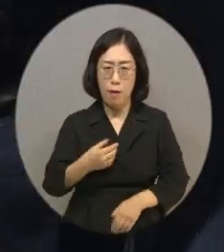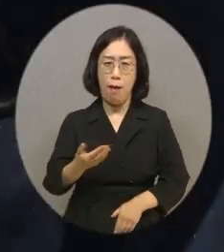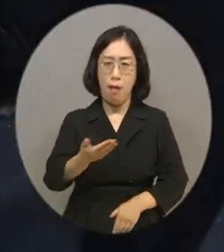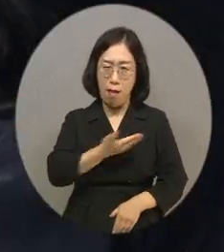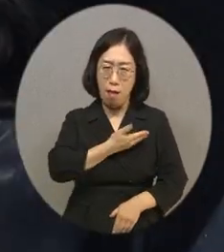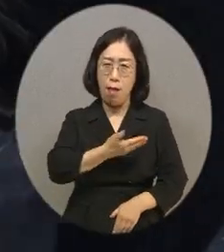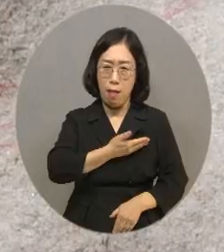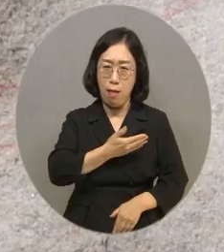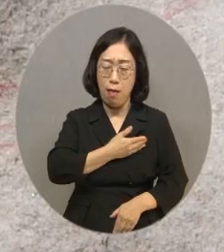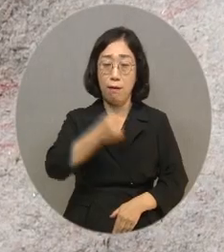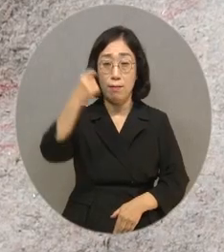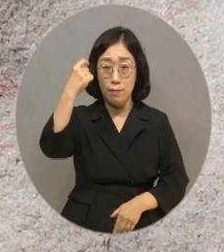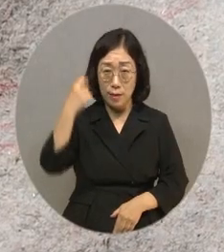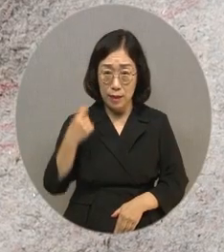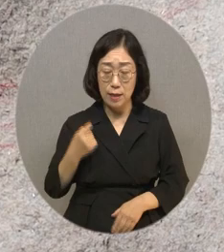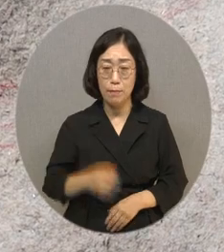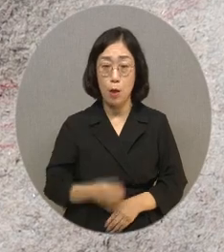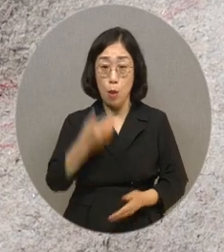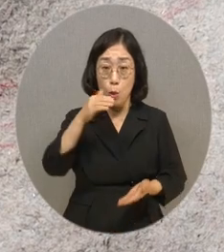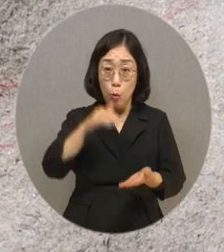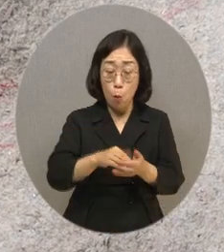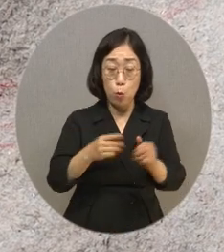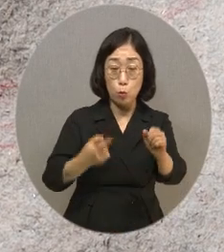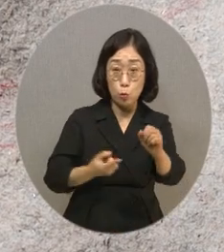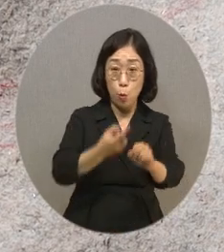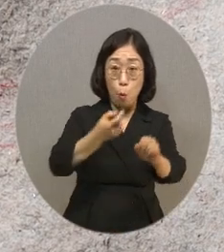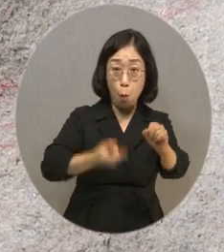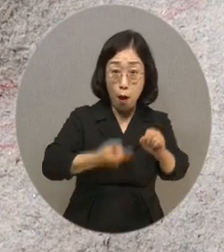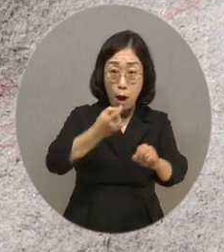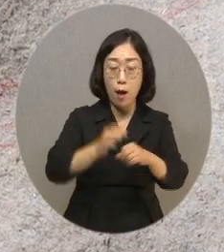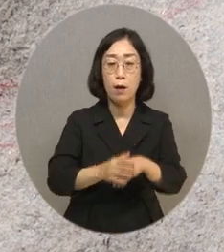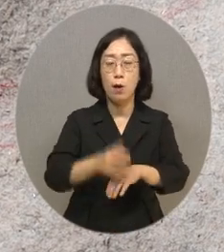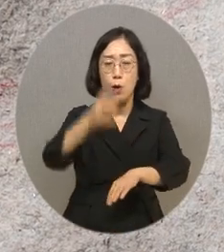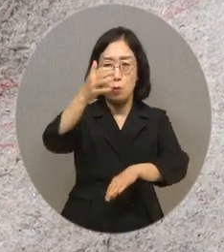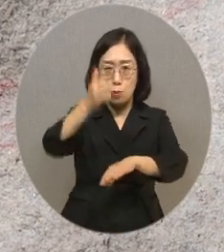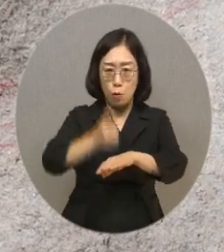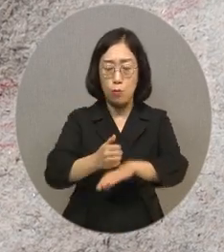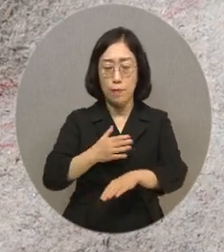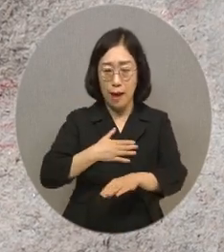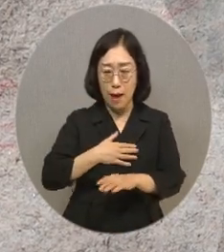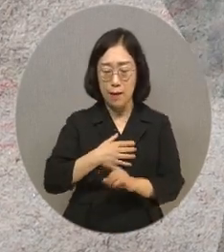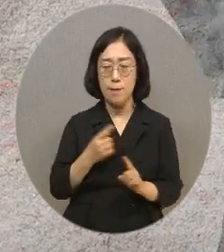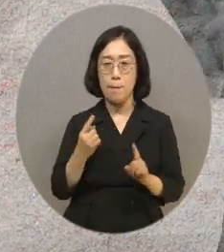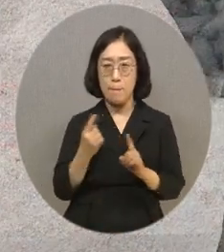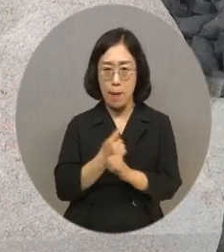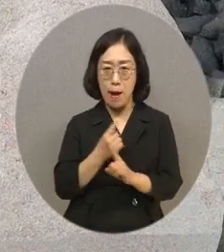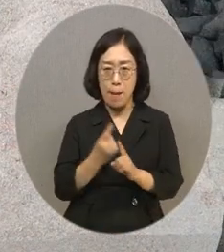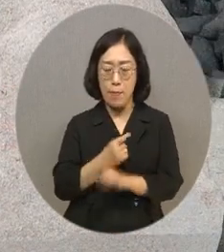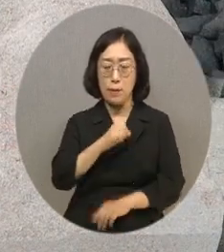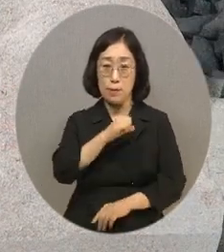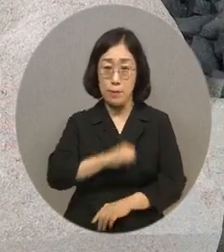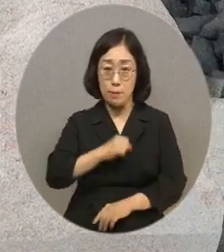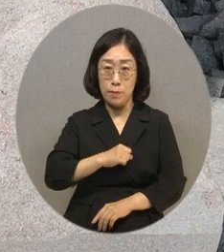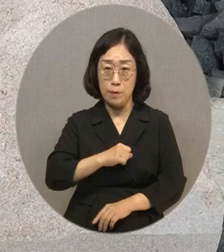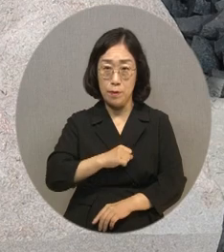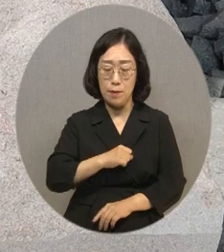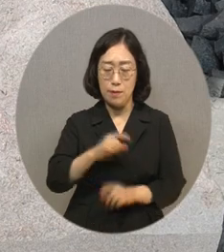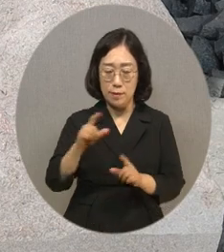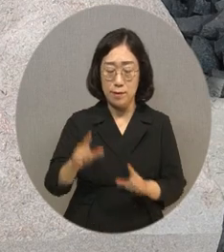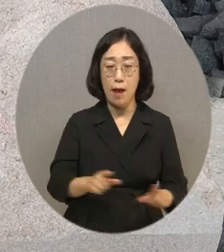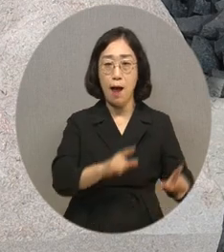하게 되고 돌 조각의 과정은 결국 나를 다스리며 지나온 삶의